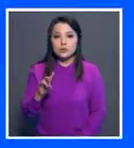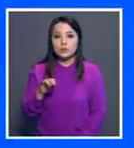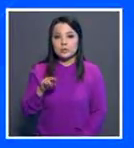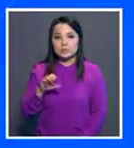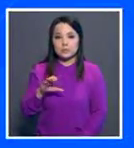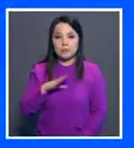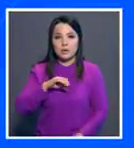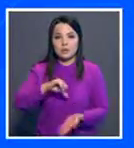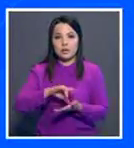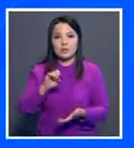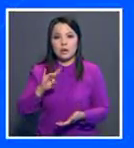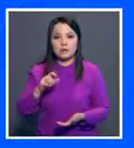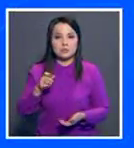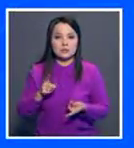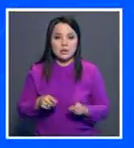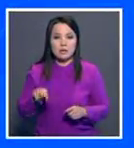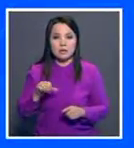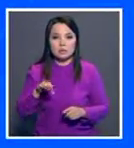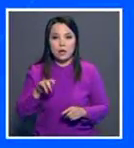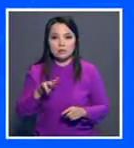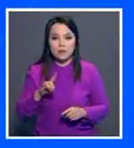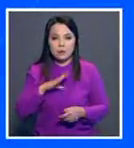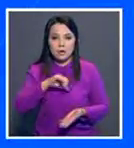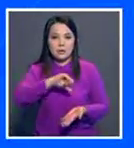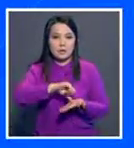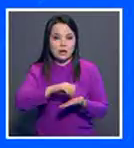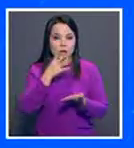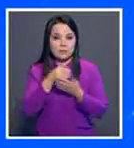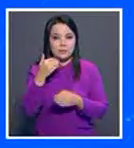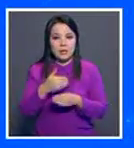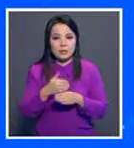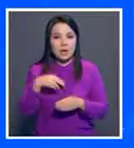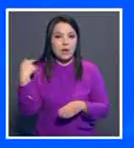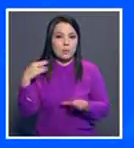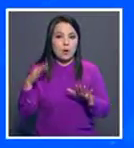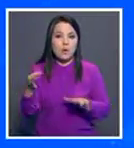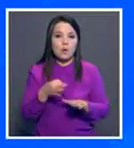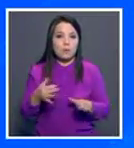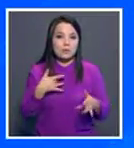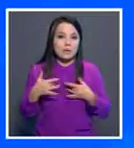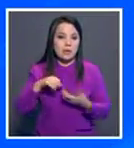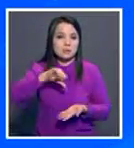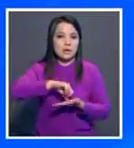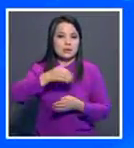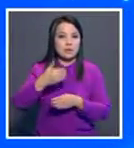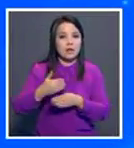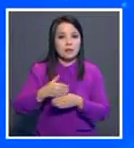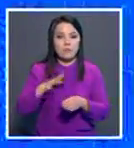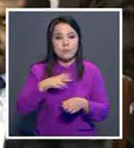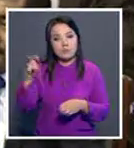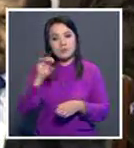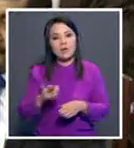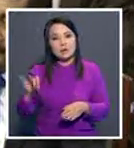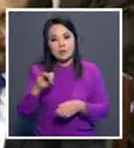Нұрпейіс Байғанинның «Нарғыз дастаны» тұңғыш рет сахналанды. Ақтөбенің Тахауи Ахтанов атындағы облыстық драма театрының әртістері тарихи